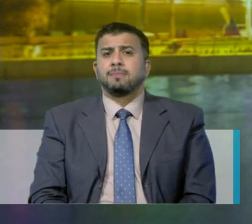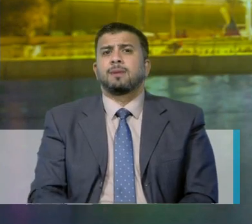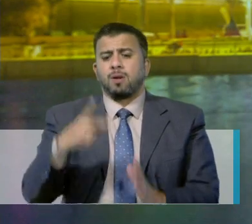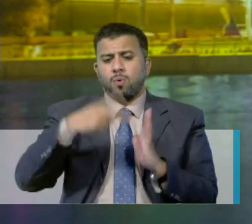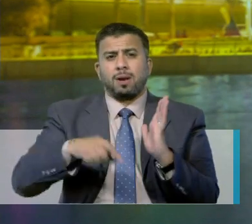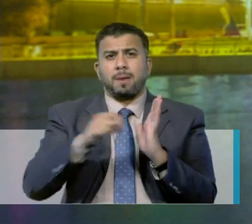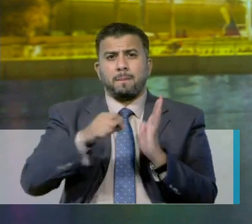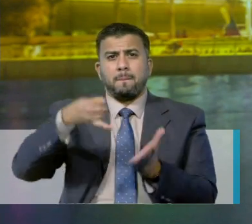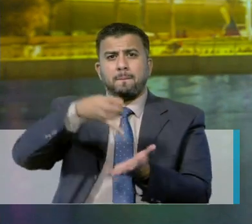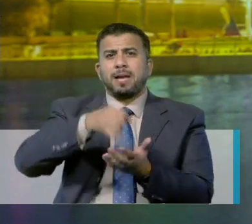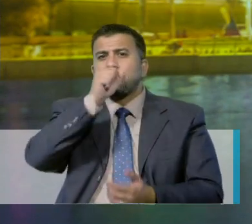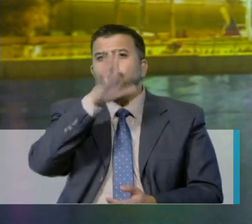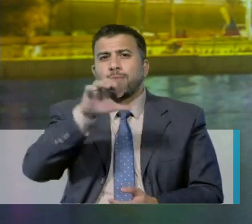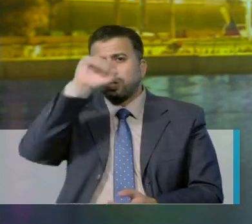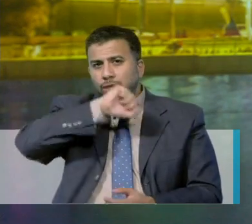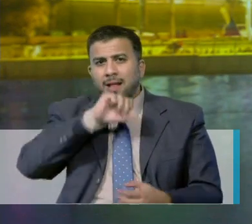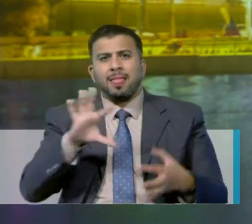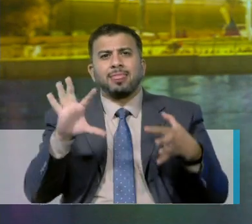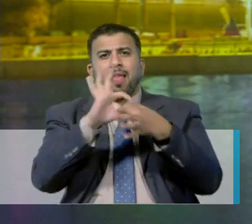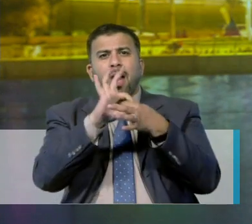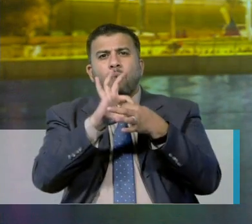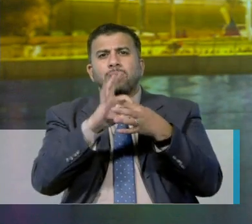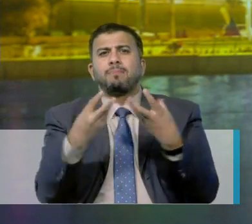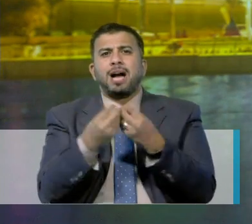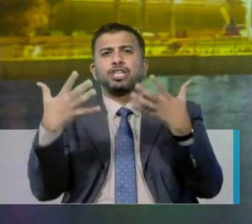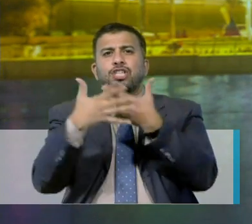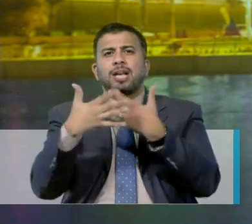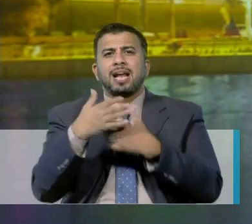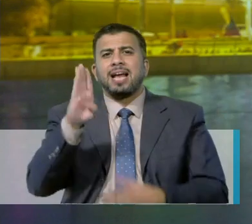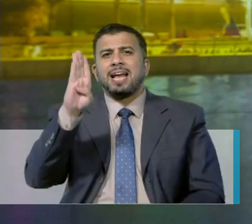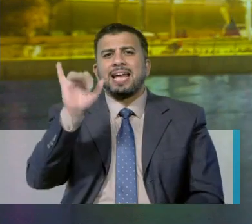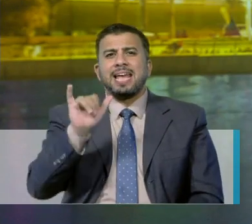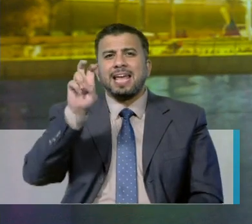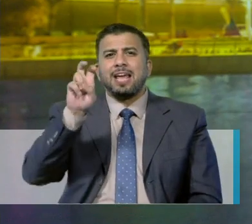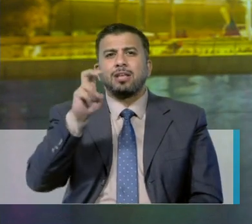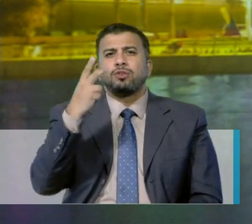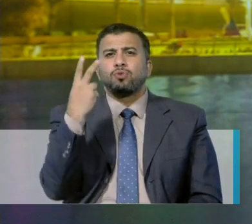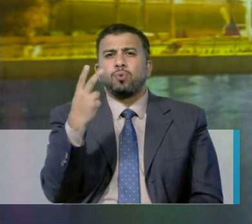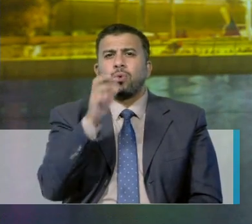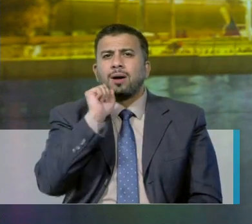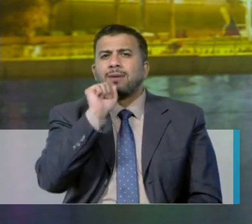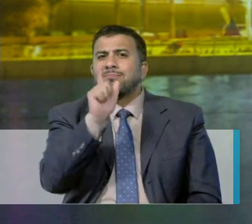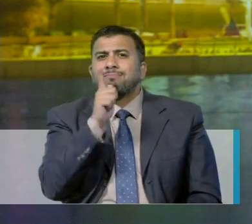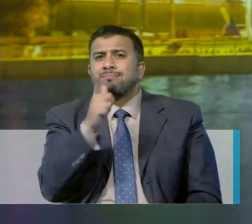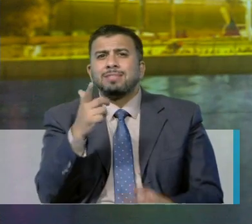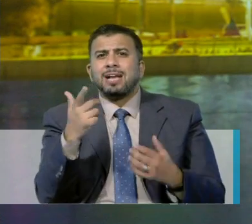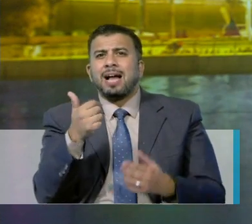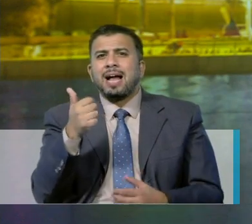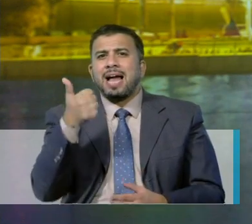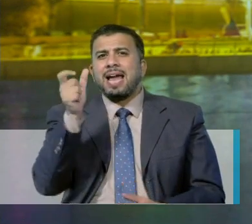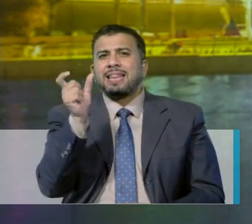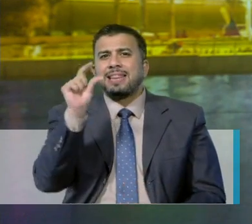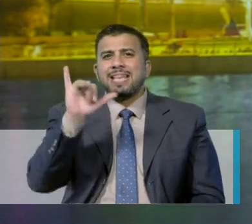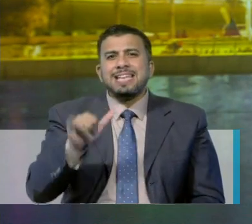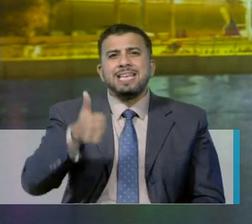وقع مركز إكسبو الشارقة اليوم اتفاقية تعاون مع شركة KT Learning Resource India، الشركة الهندية